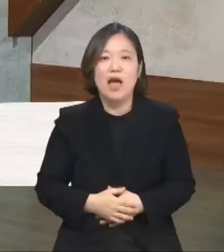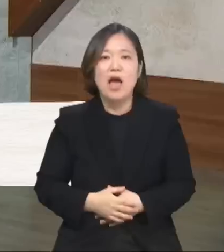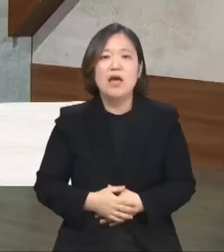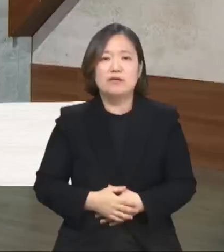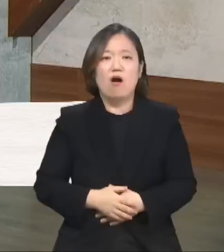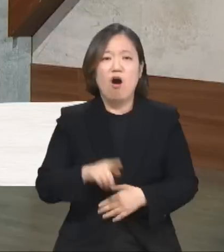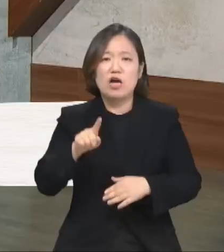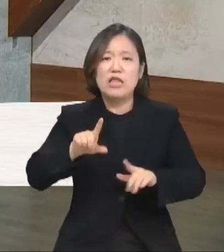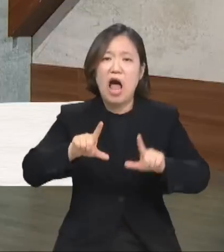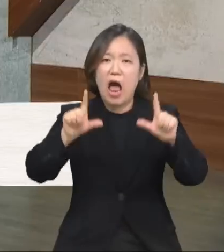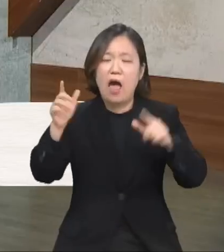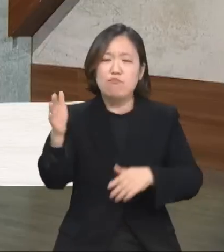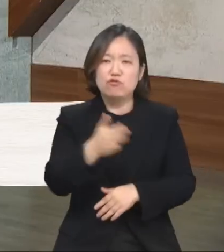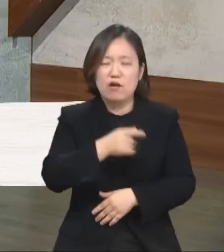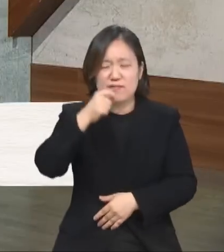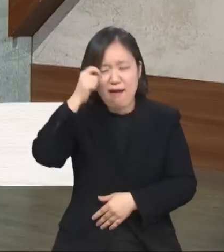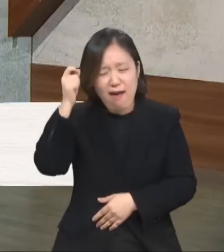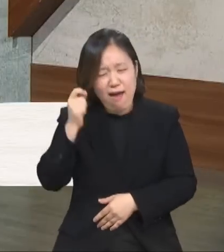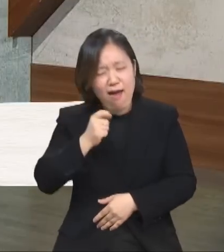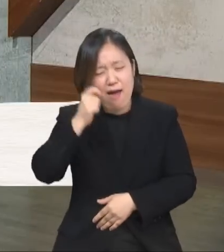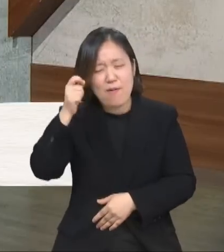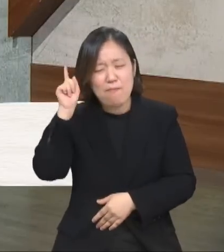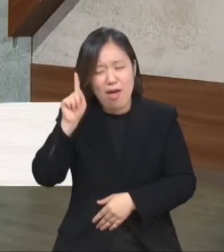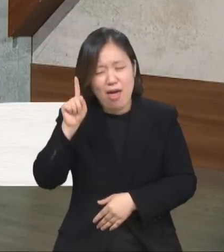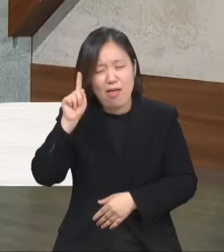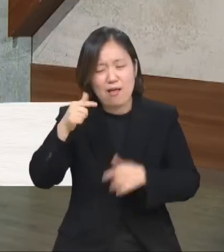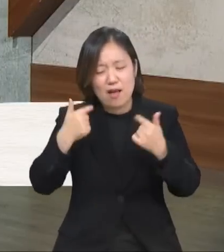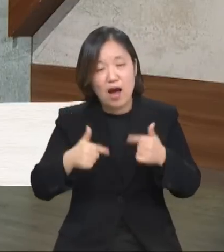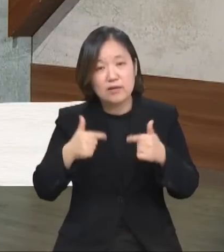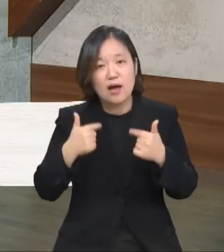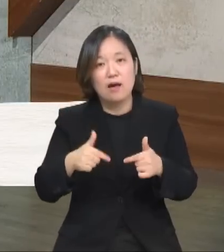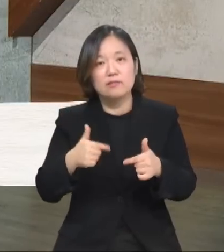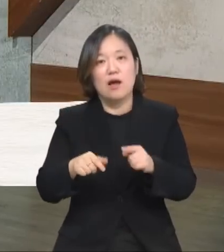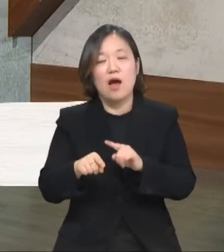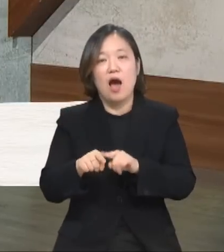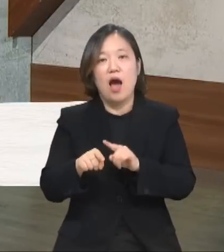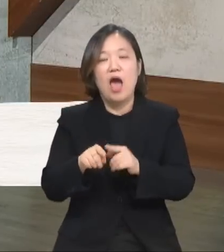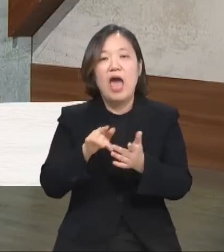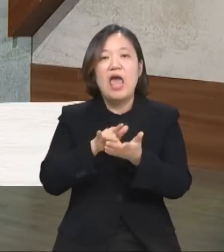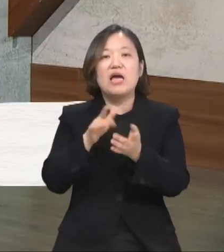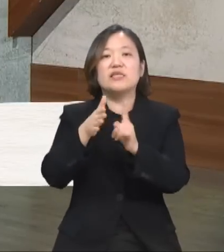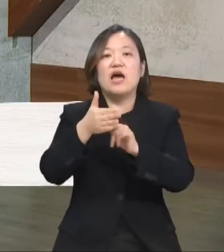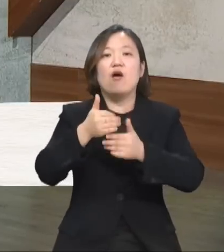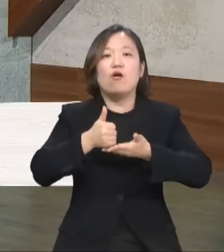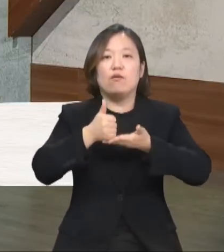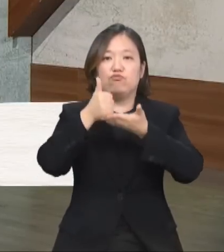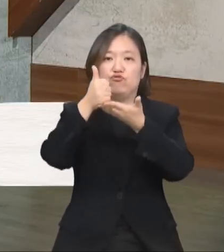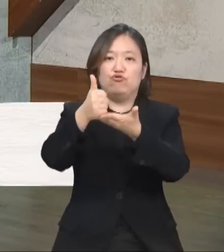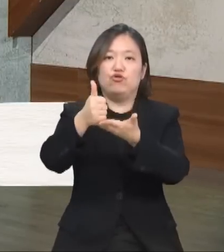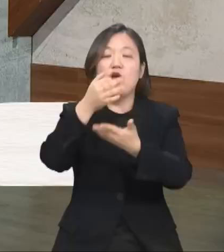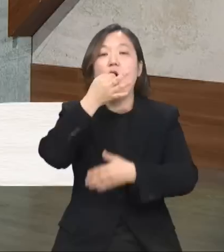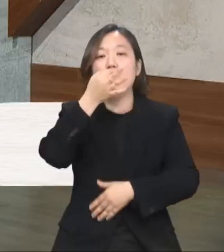저는 새벽마다 약사여래불 염불을 했습니다